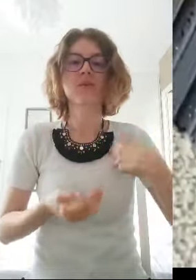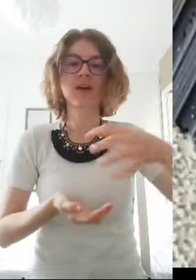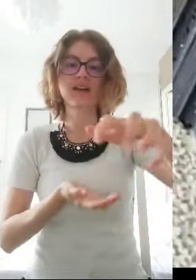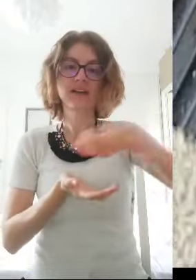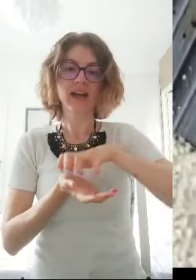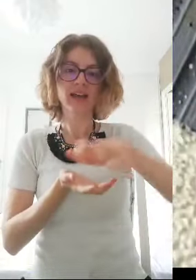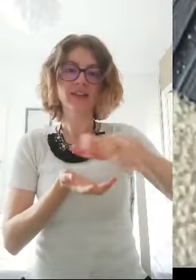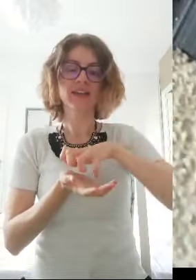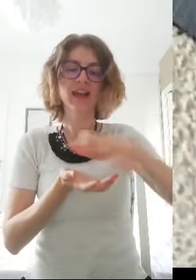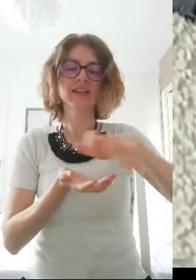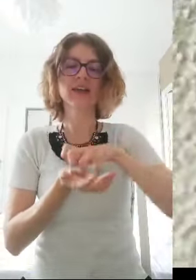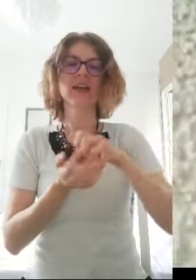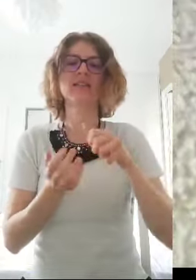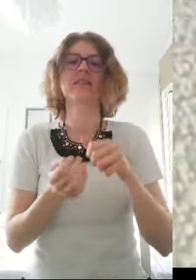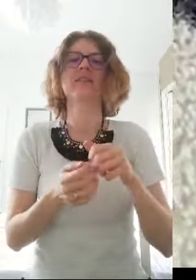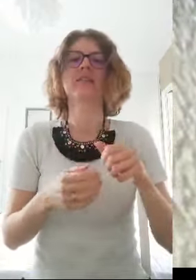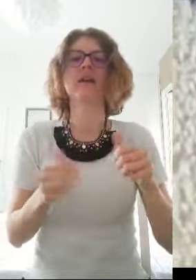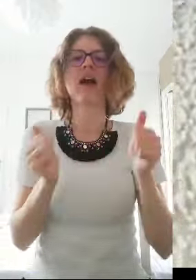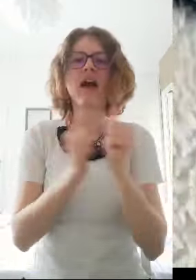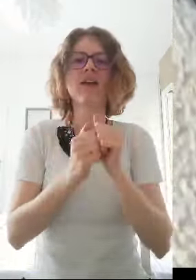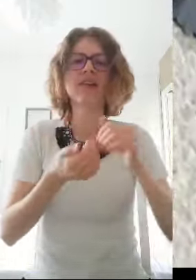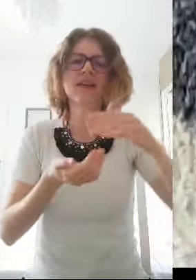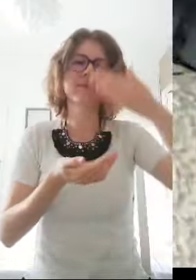de retirer cette tache.